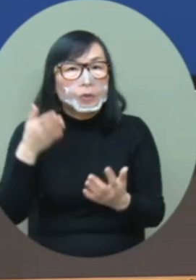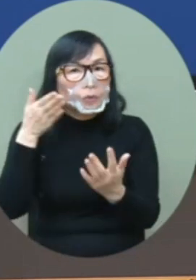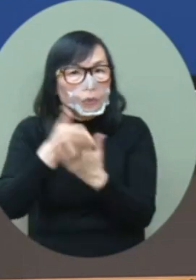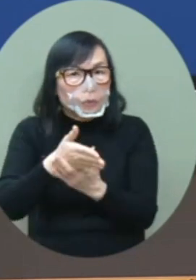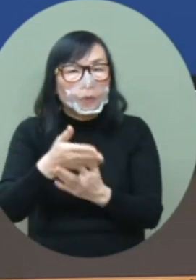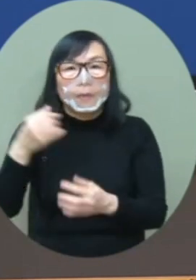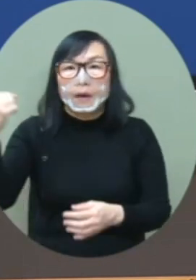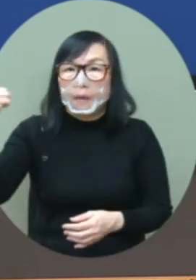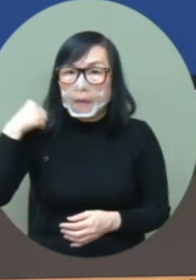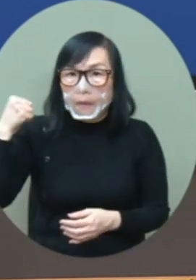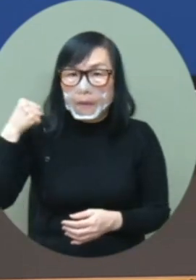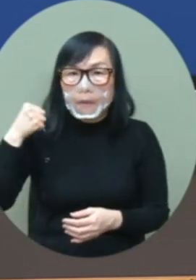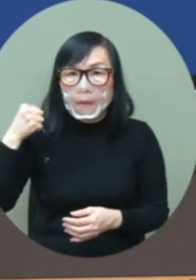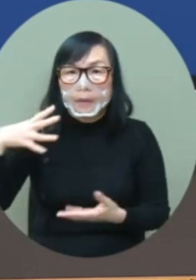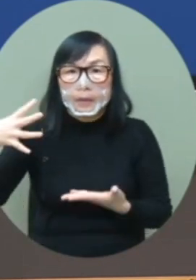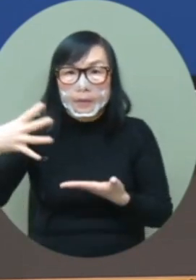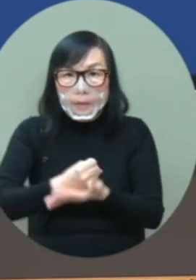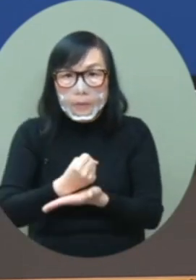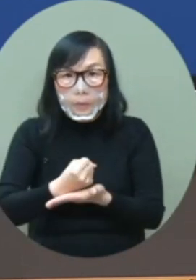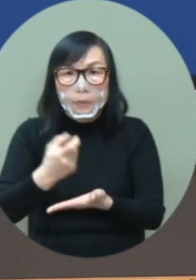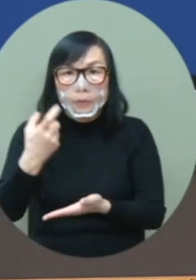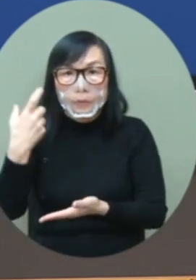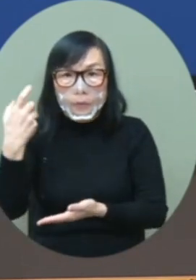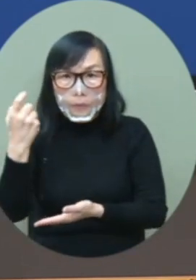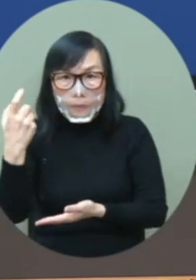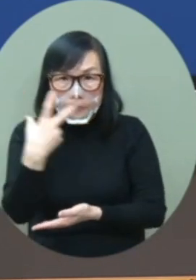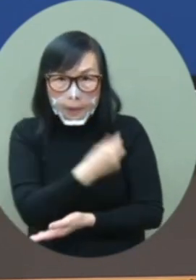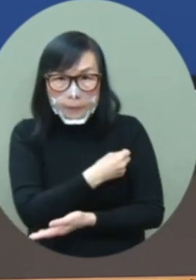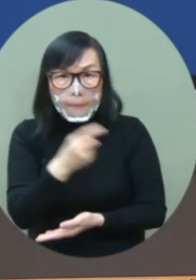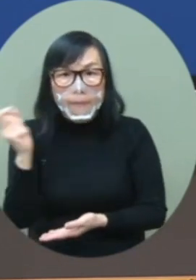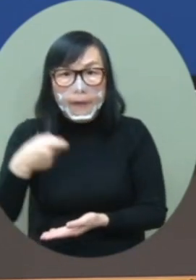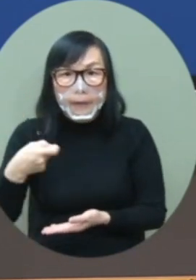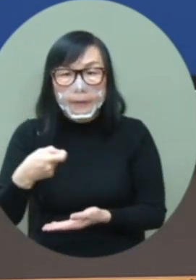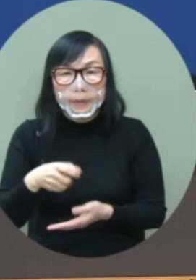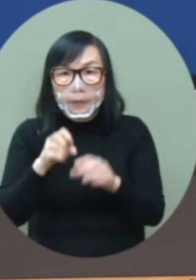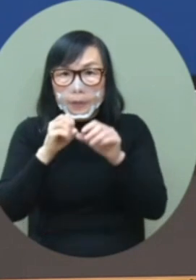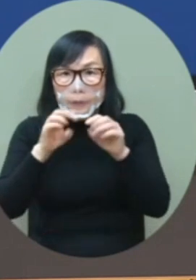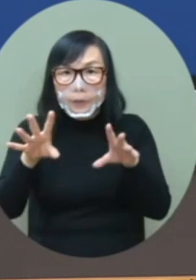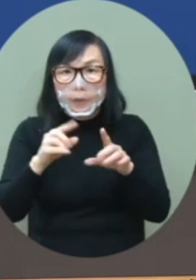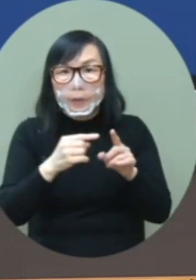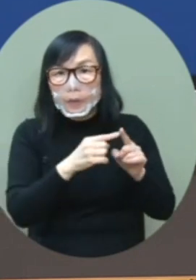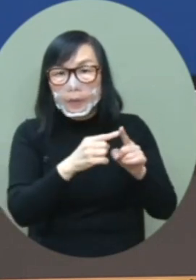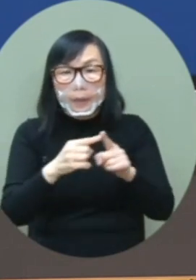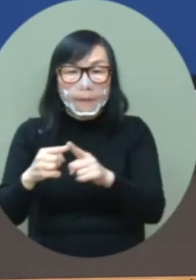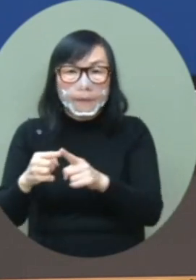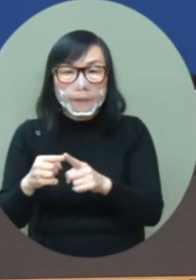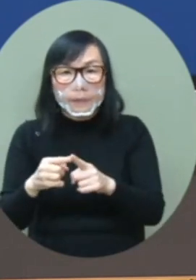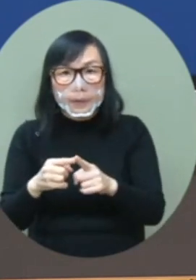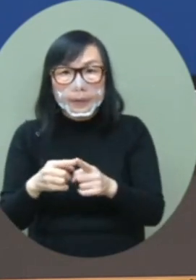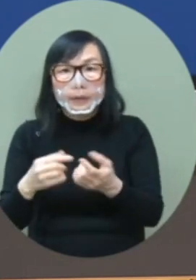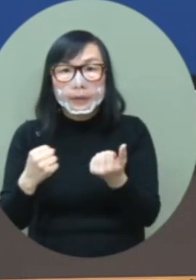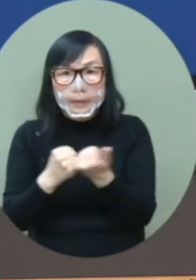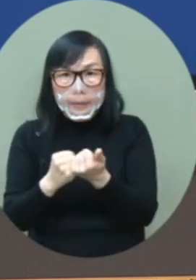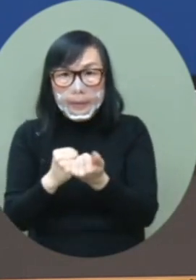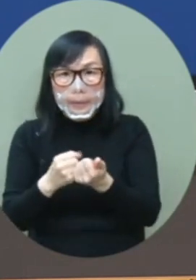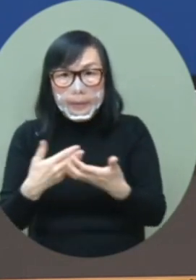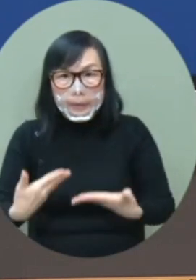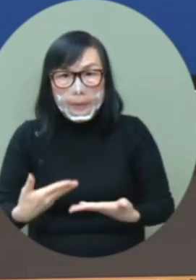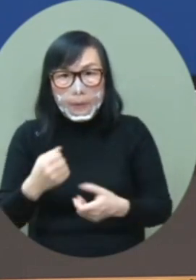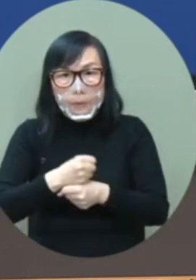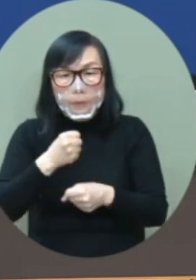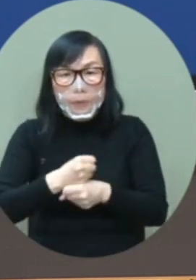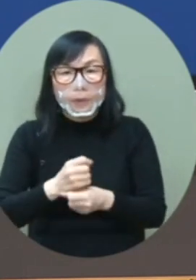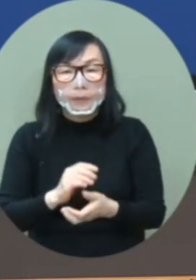極嚟到去爭取盡快為佢哋打針。咁所以呼籲市民都係要支持我哋呢個工作啦